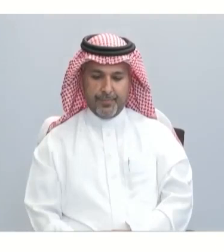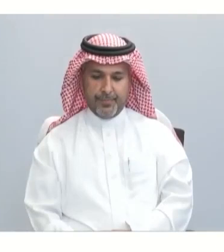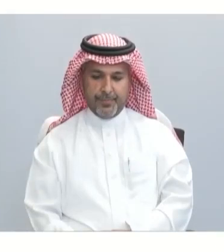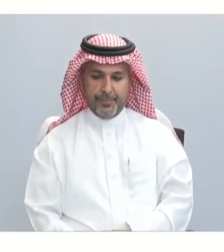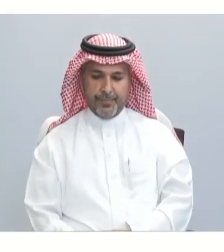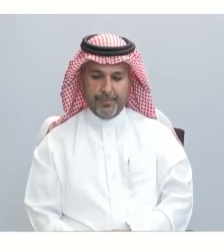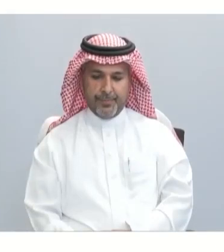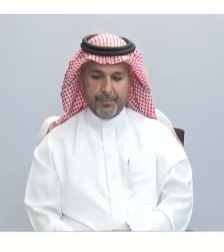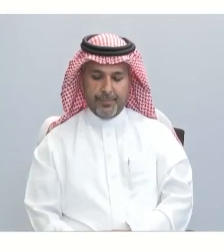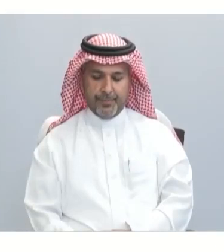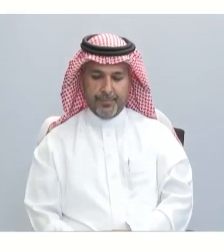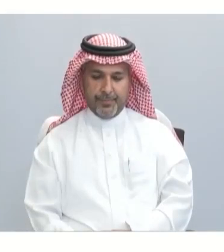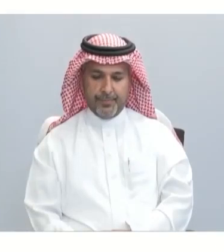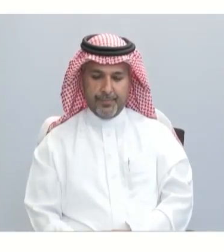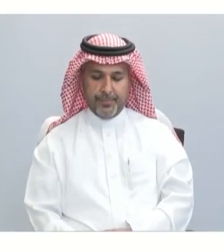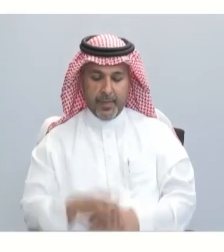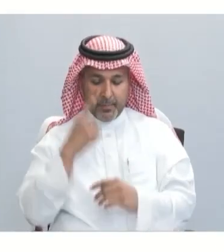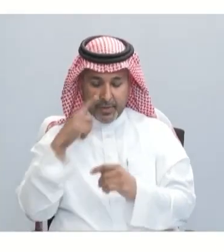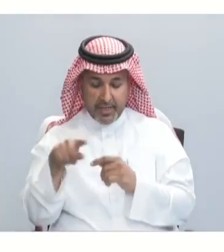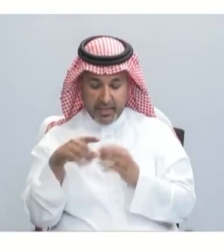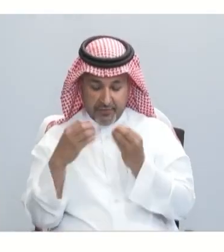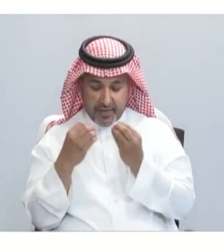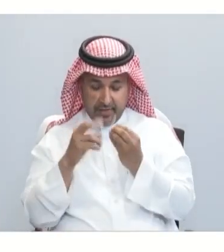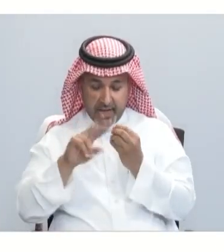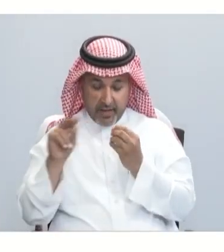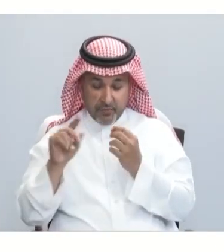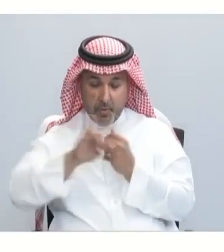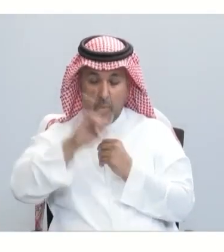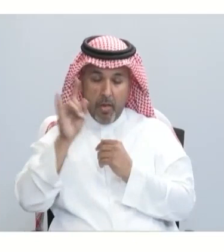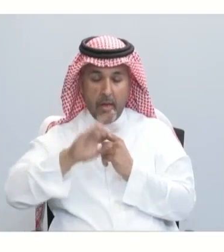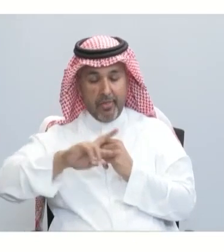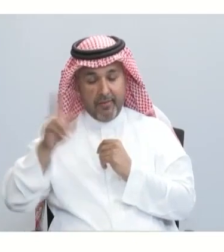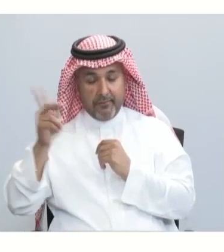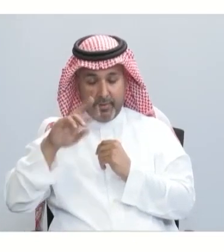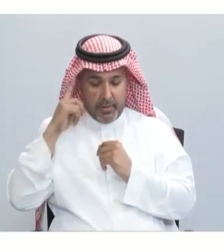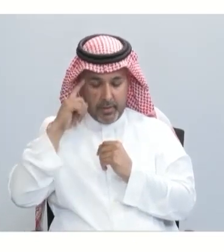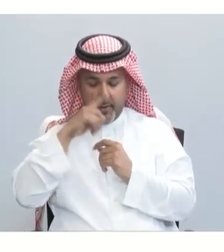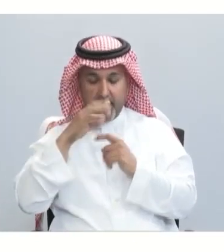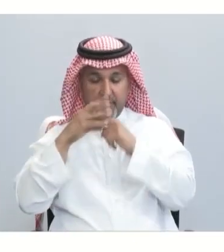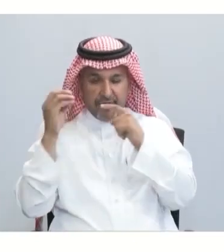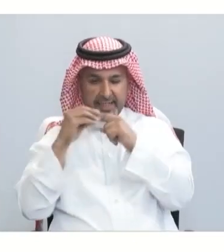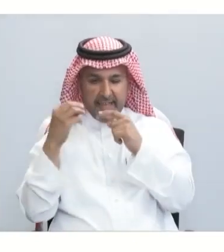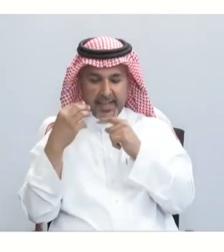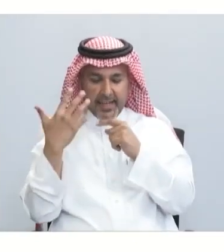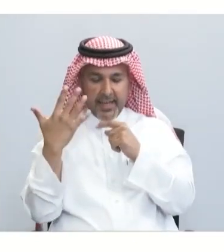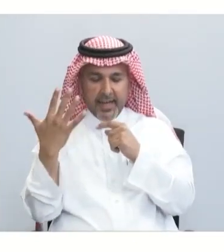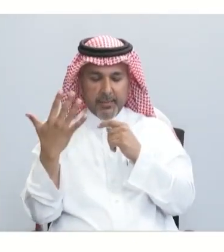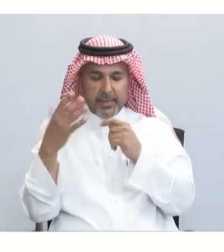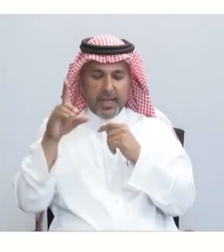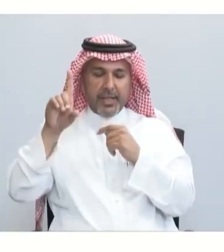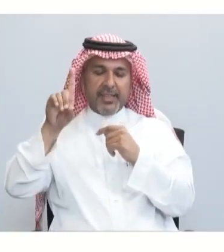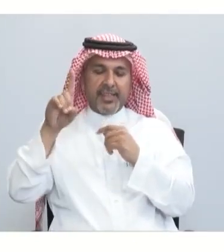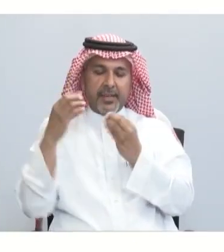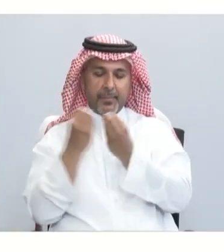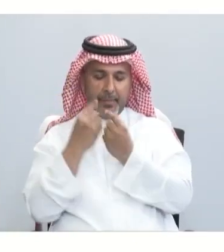في توزيع بس في طرح لكن خطا صح في طرح زي زي اللي احنا نبحث عنه لكن في خطا ليه لان 0